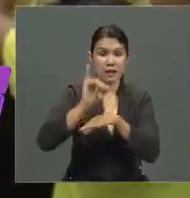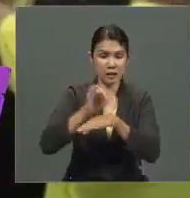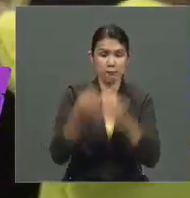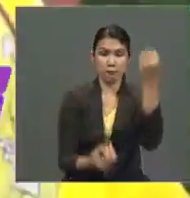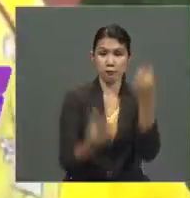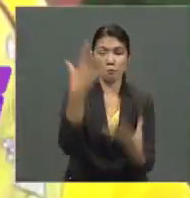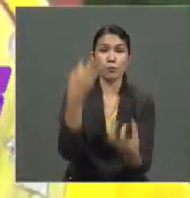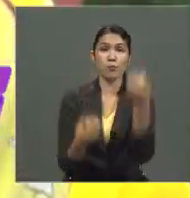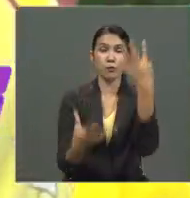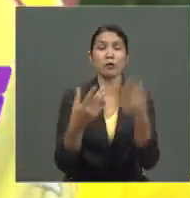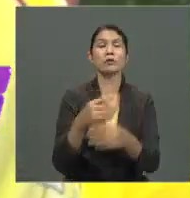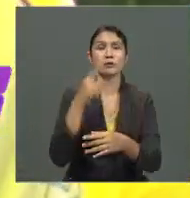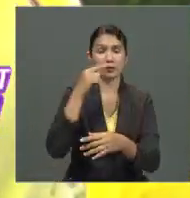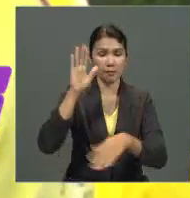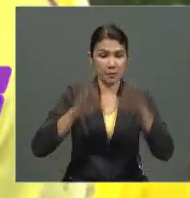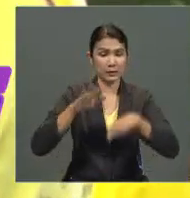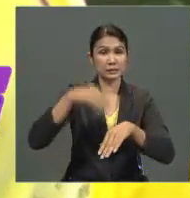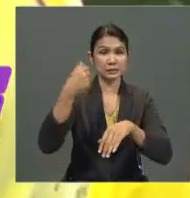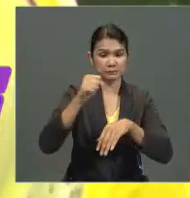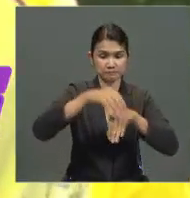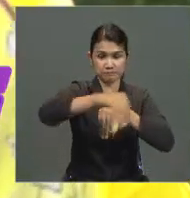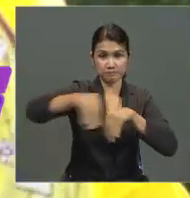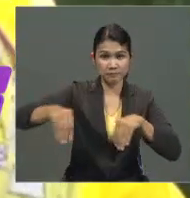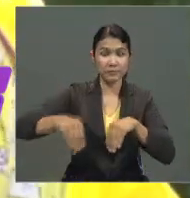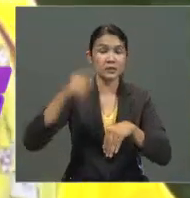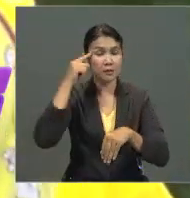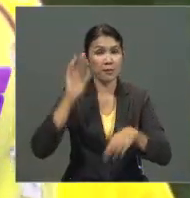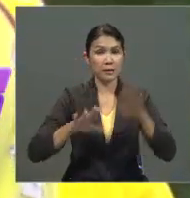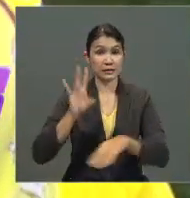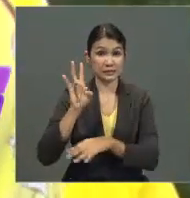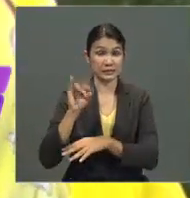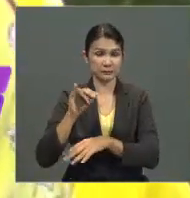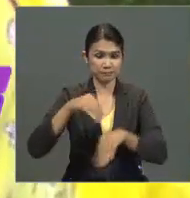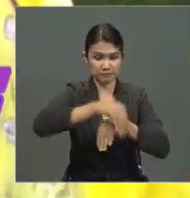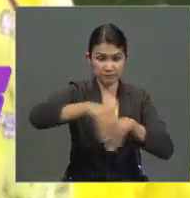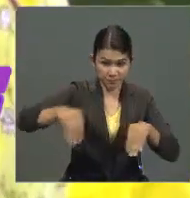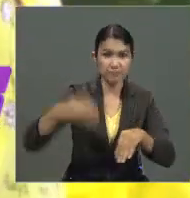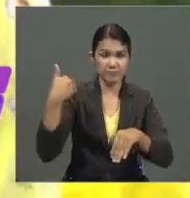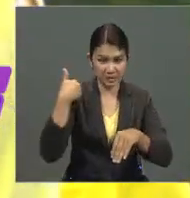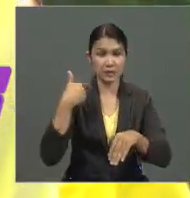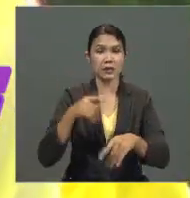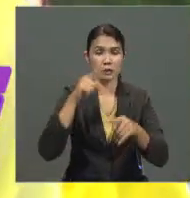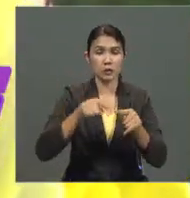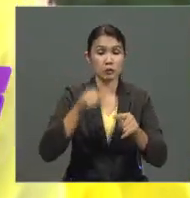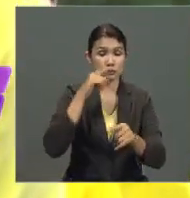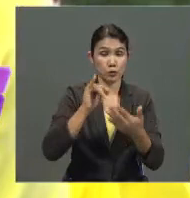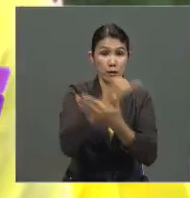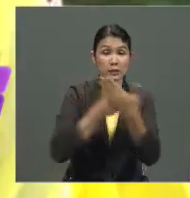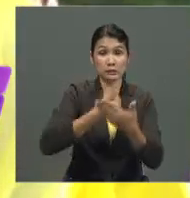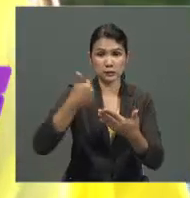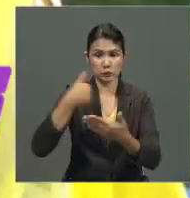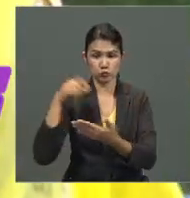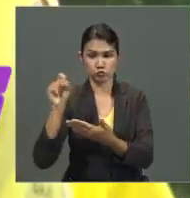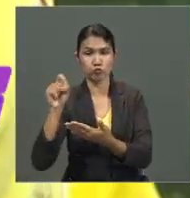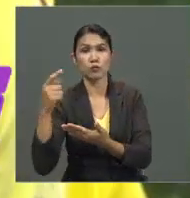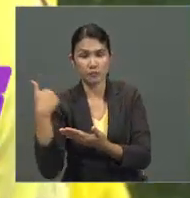บบนิเวศพื้นที่ละไม่ต่ำกว่า10แห่งรวมจำนวนไม่ต่ำกว่า70แห่งในส่วนของจังหวัดอื่นนอกเหนือจากจังหวัดเร่งด่วนจำนวน